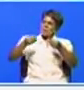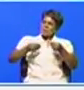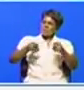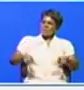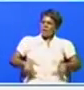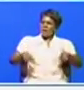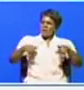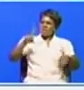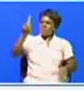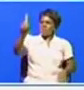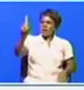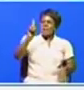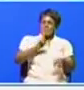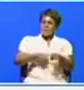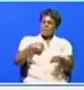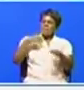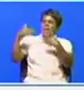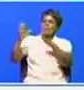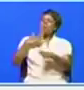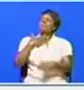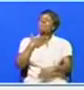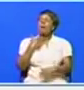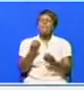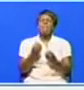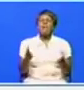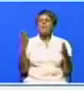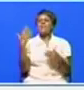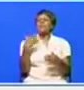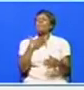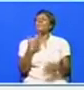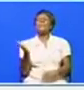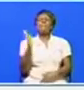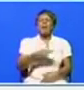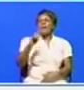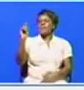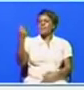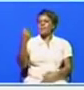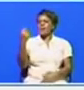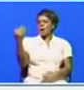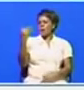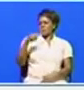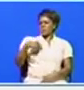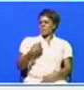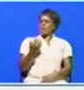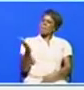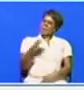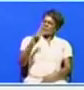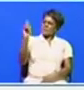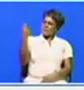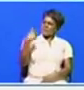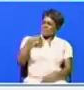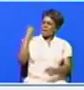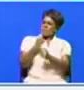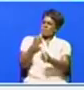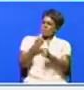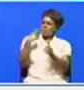yake. Wakati nilikuwa huko nilitamani vitu mingi sana. Nilitamani kurudi Kenya. Nikajiuliza swali, nikirudi Kenya nafanya